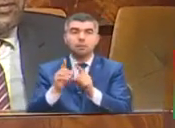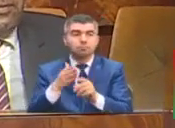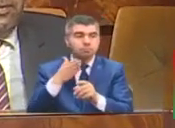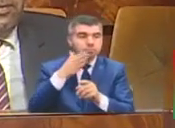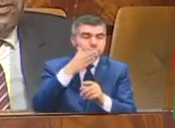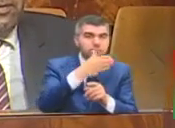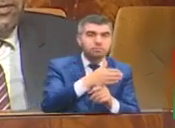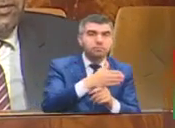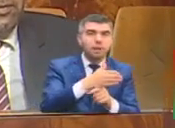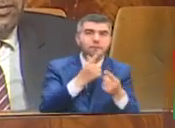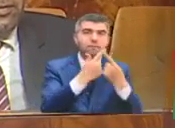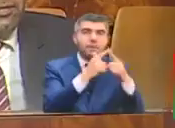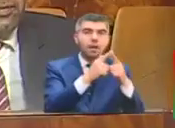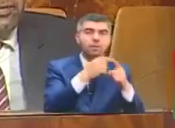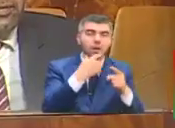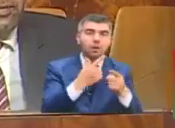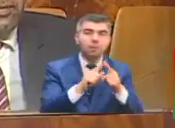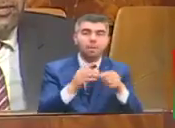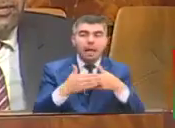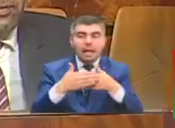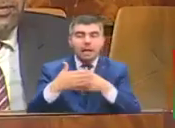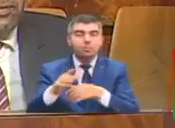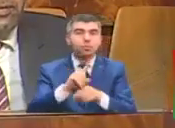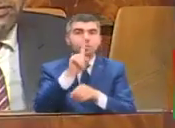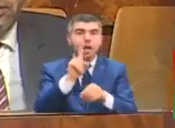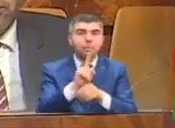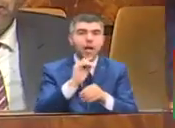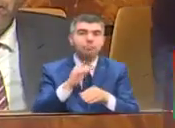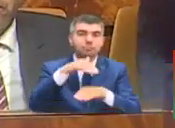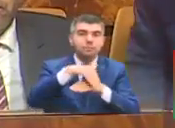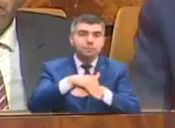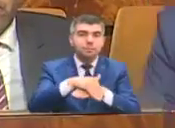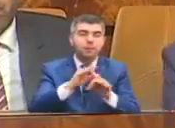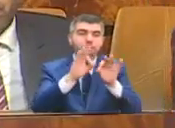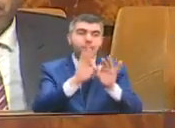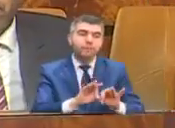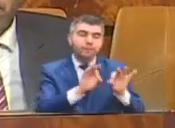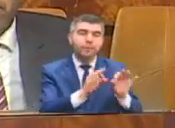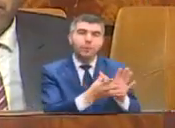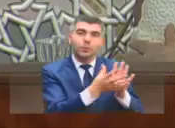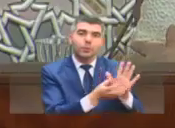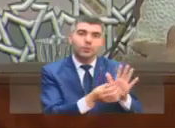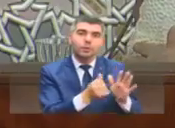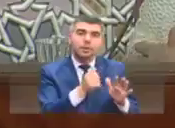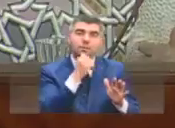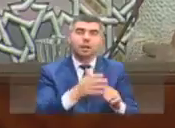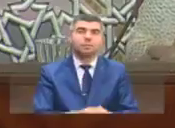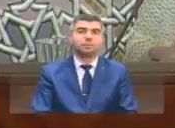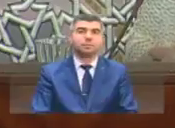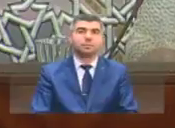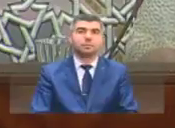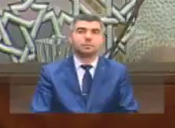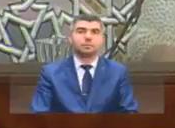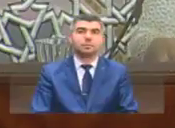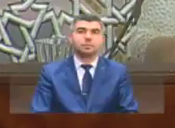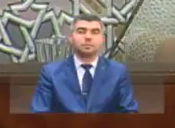السد هذا كتعني واحد الأزمة كبيرة من الماء ديال الصالح والشرب. وشكرا. شكرا السيد النائب. إلى ما بقاش شي تعقيب إضافي تفضلوا.